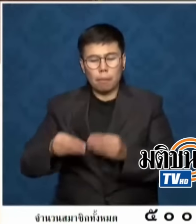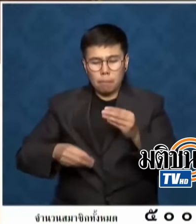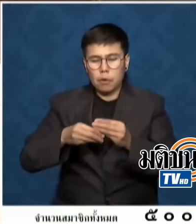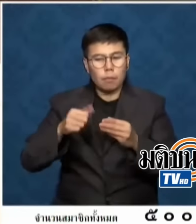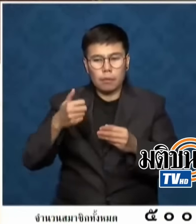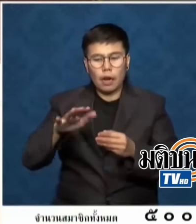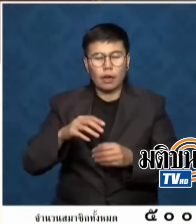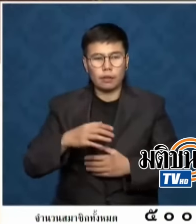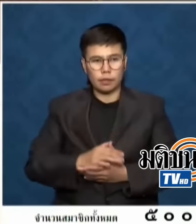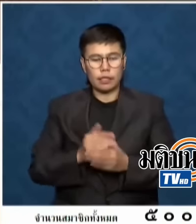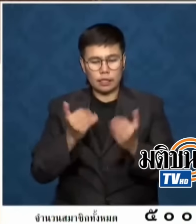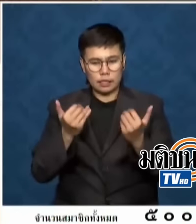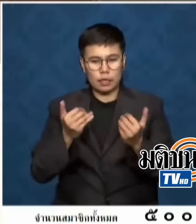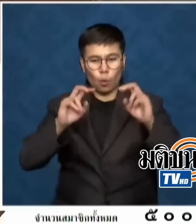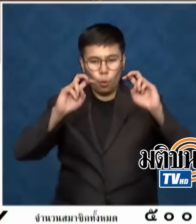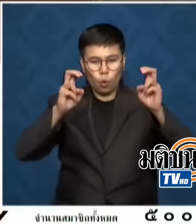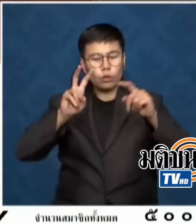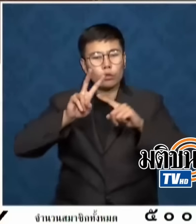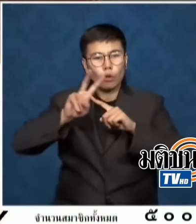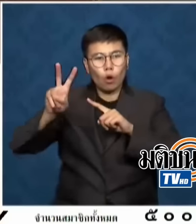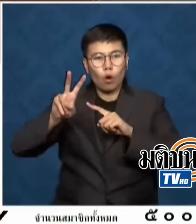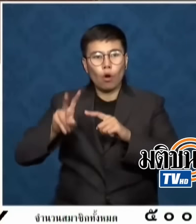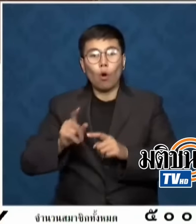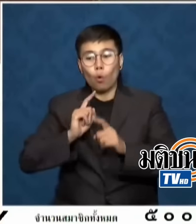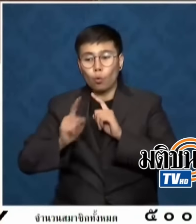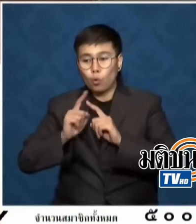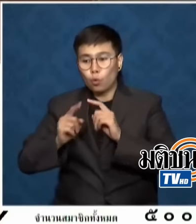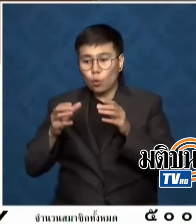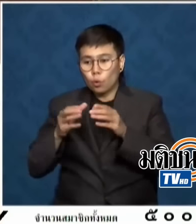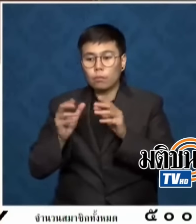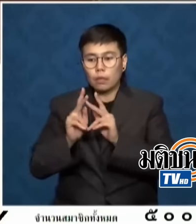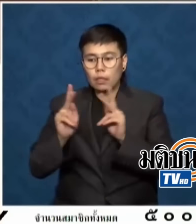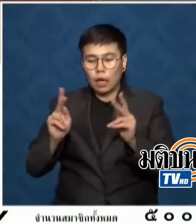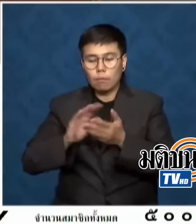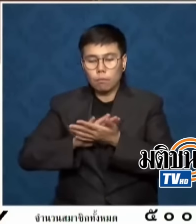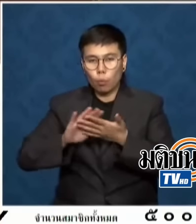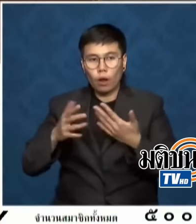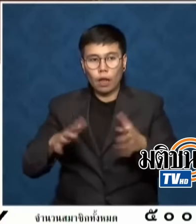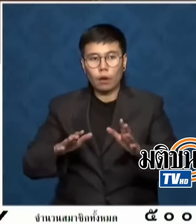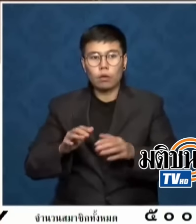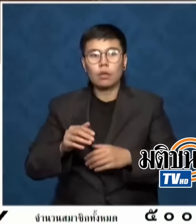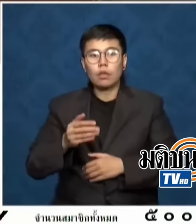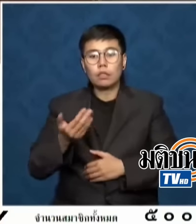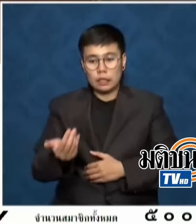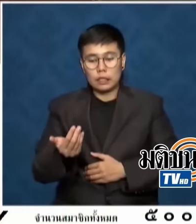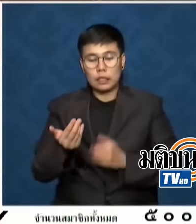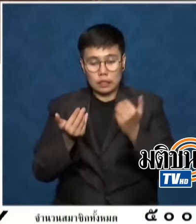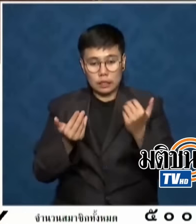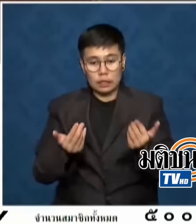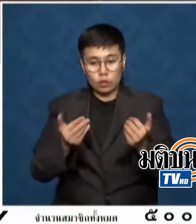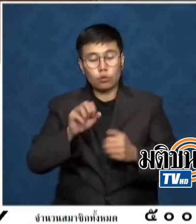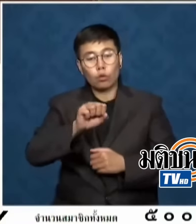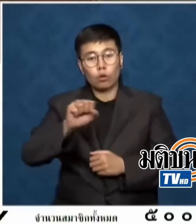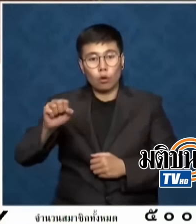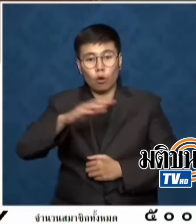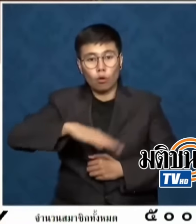ะครับก็ท่านก็คุยกันในกรรมธิการมาเยอะมากแล้วนะครับทางสมาชิกก็เข้าใจนะครับยังไง